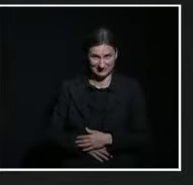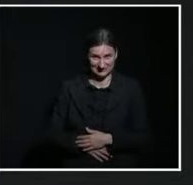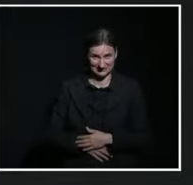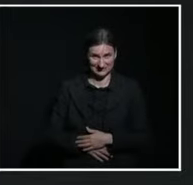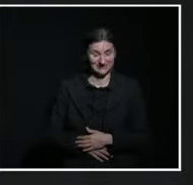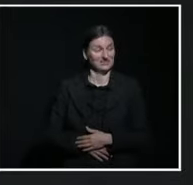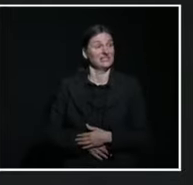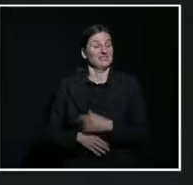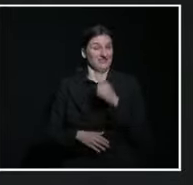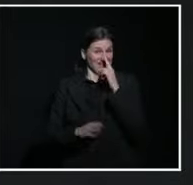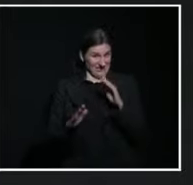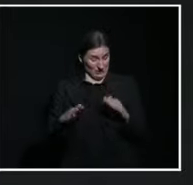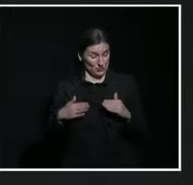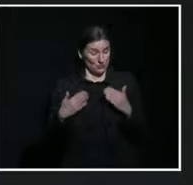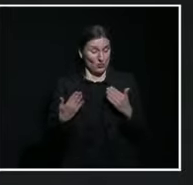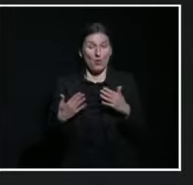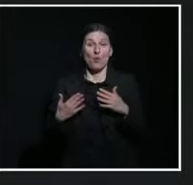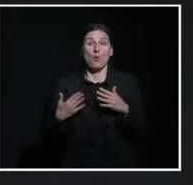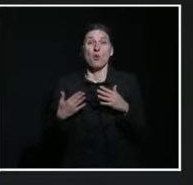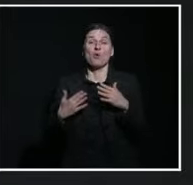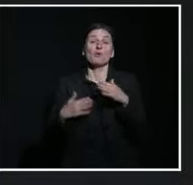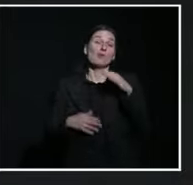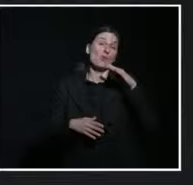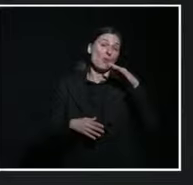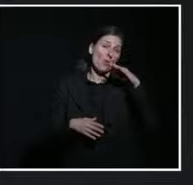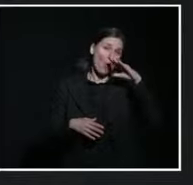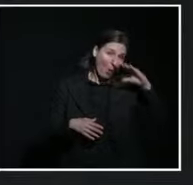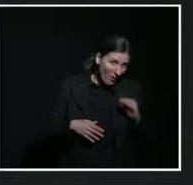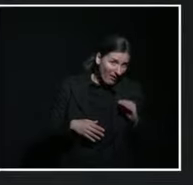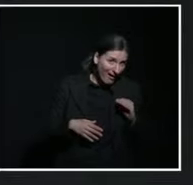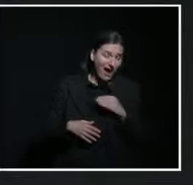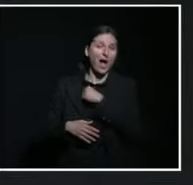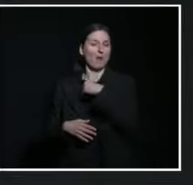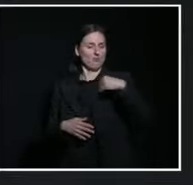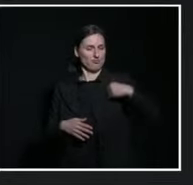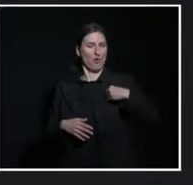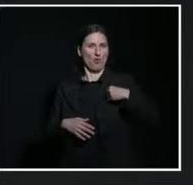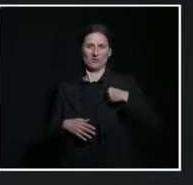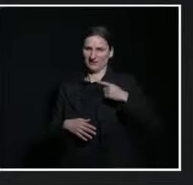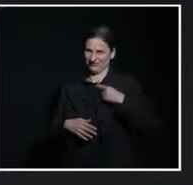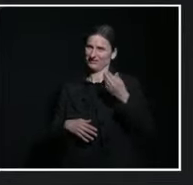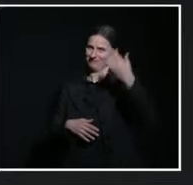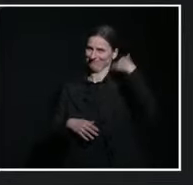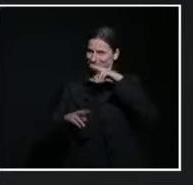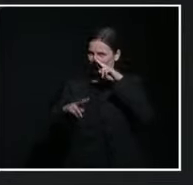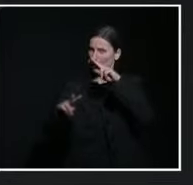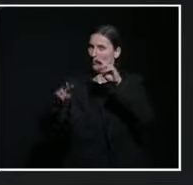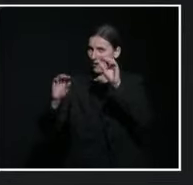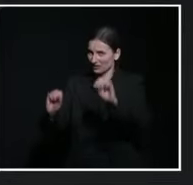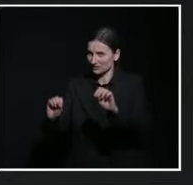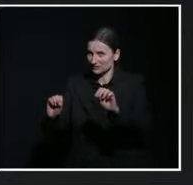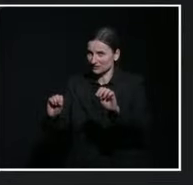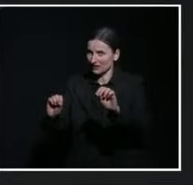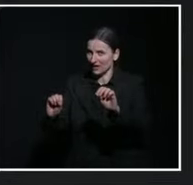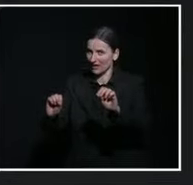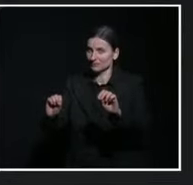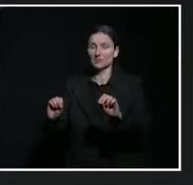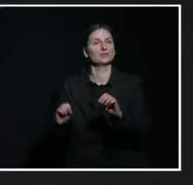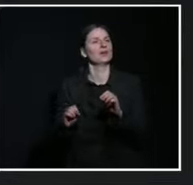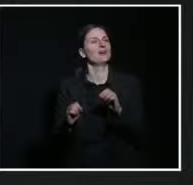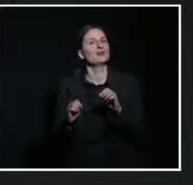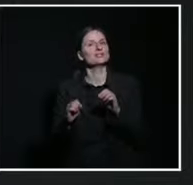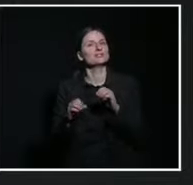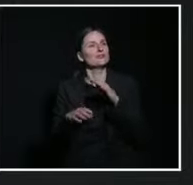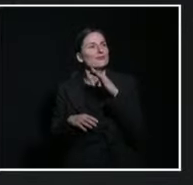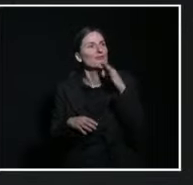der Vorgehensweise der Machthaber in Ungarn und in Polen konnten wir beobachten, es sind gar nicht so viele